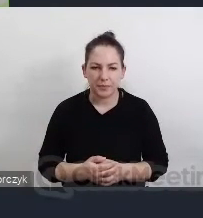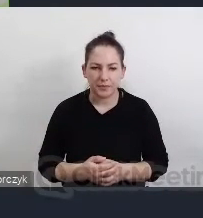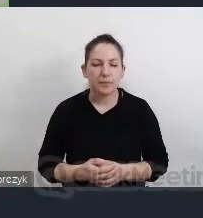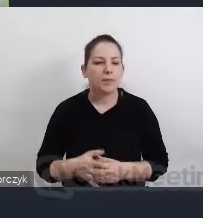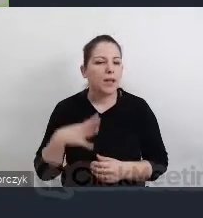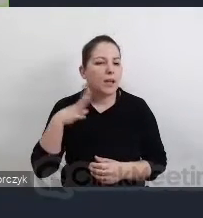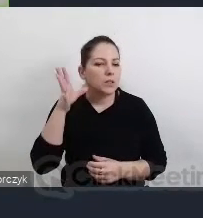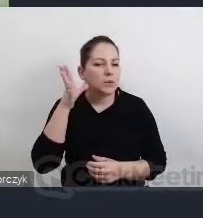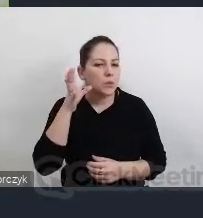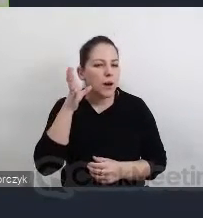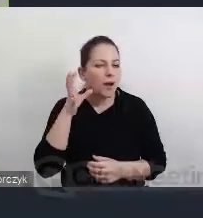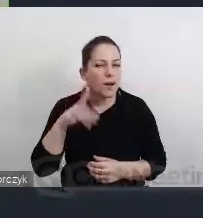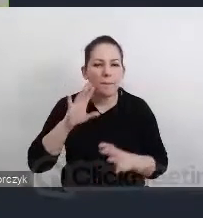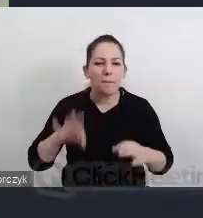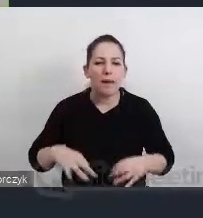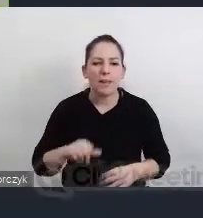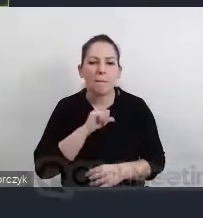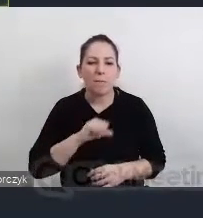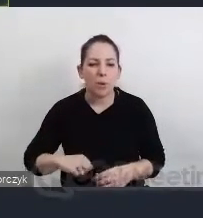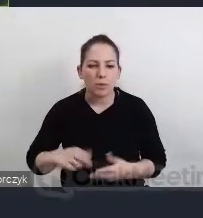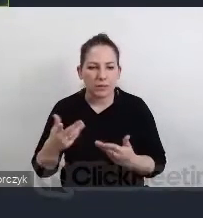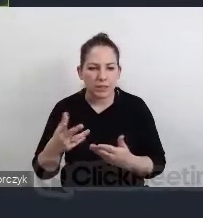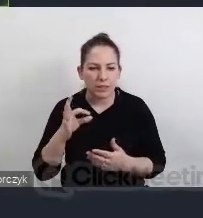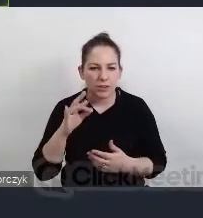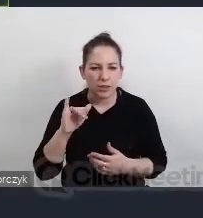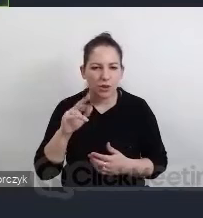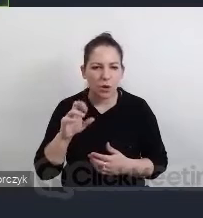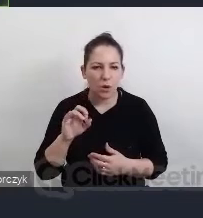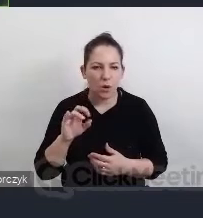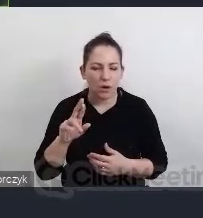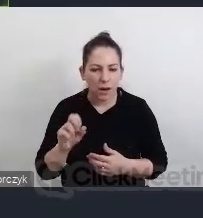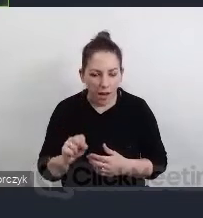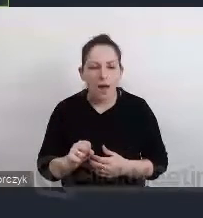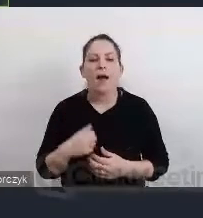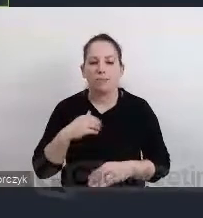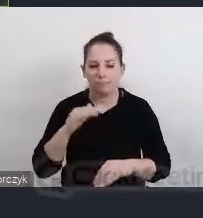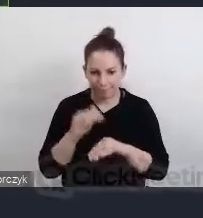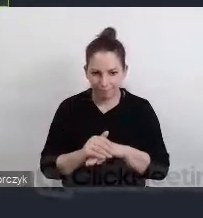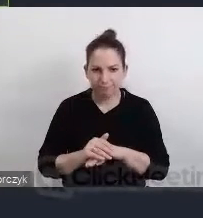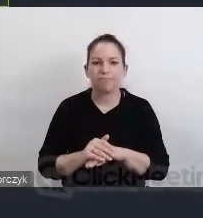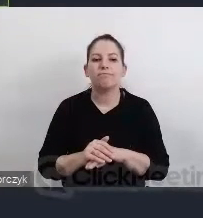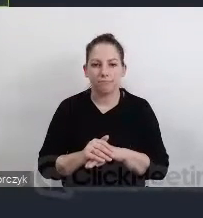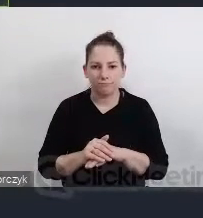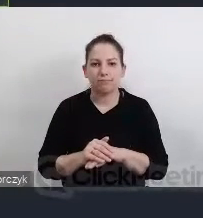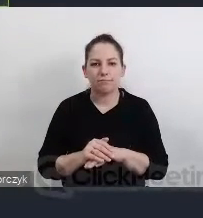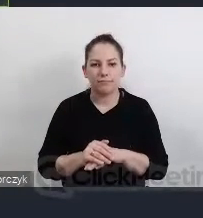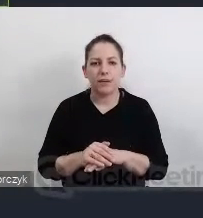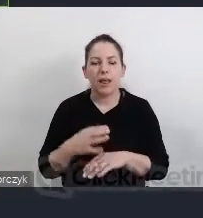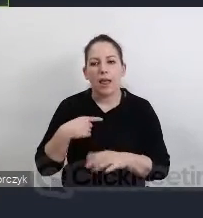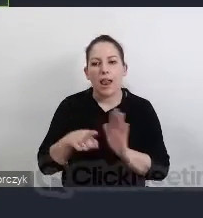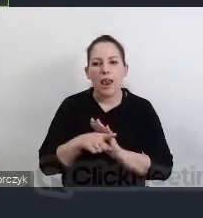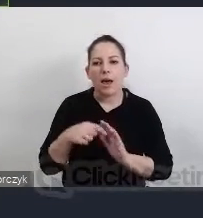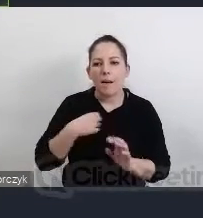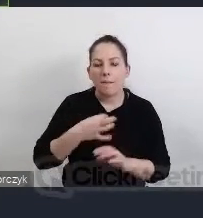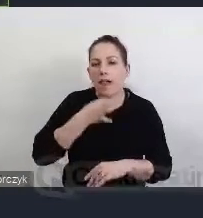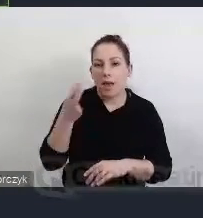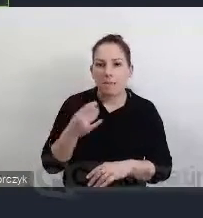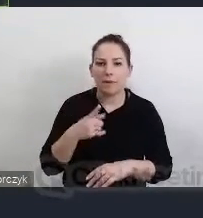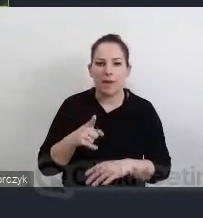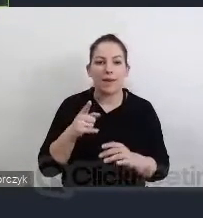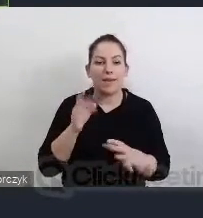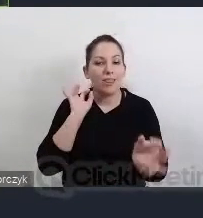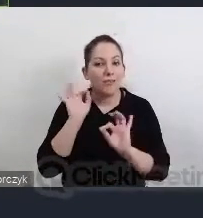Słuchałem tutaj pana burmistrza. Zgadzam się, że pewnie byłoby lepiej, gdyby te dane